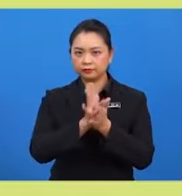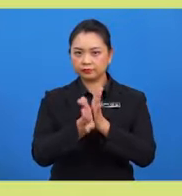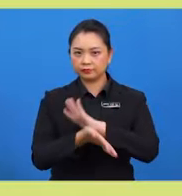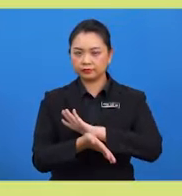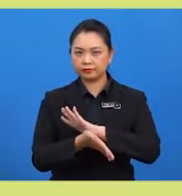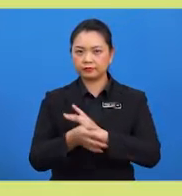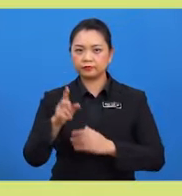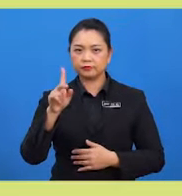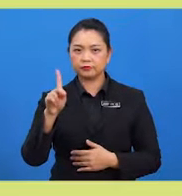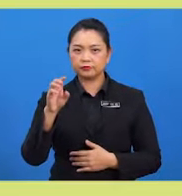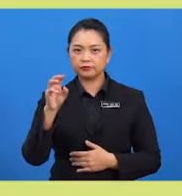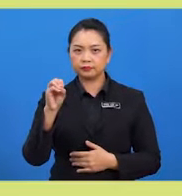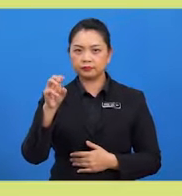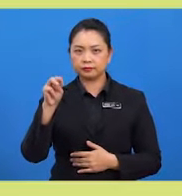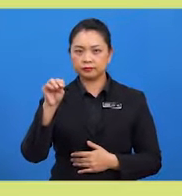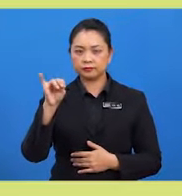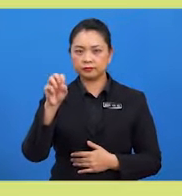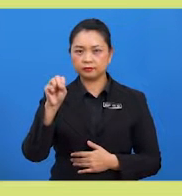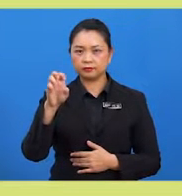Jadi, komisen menjadi